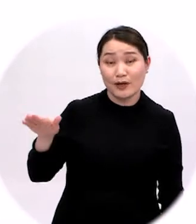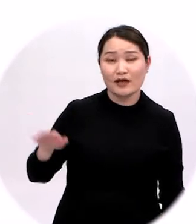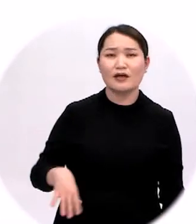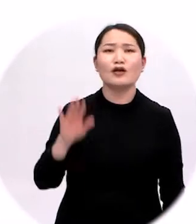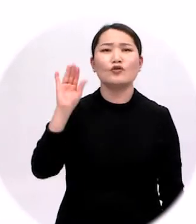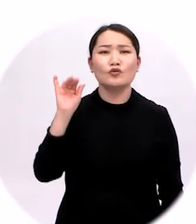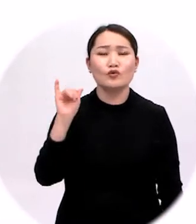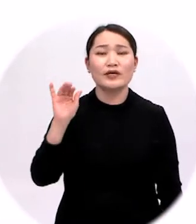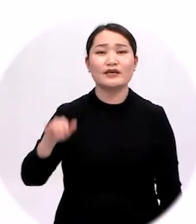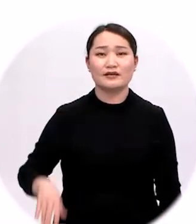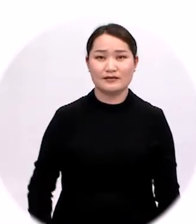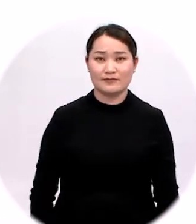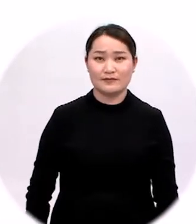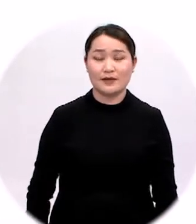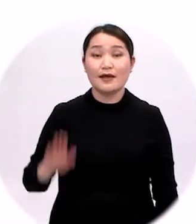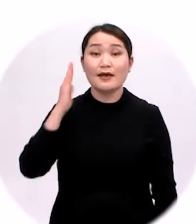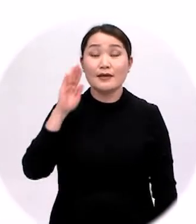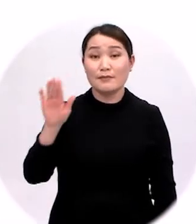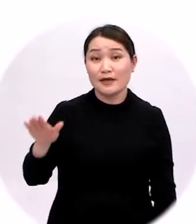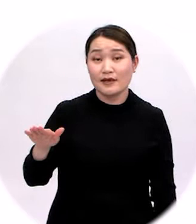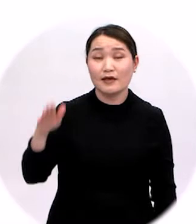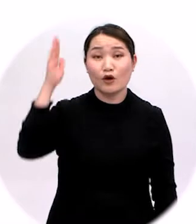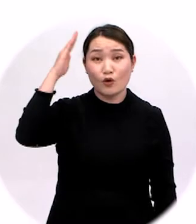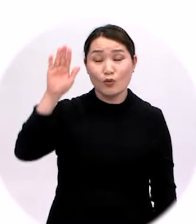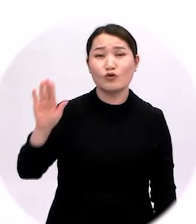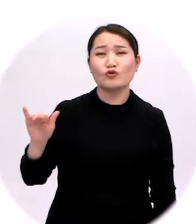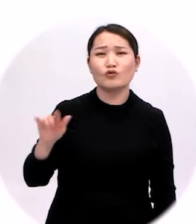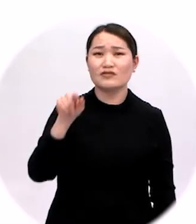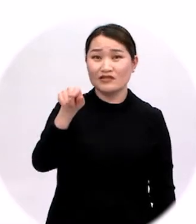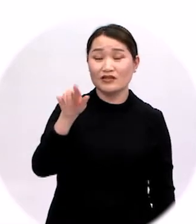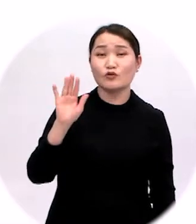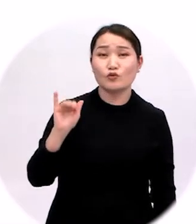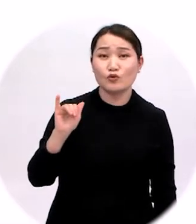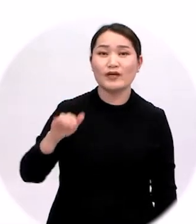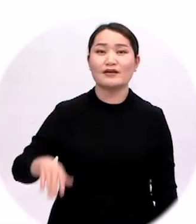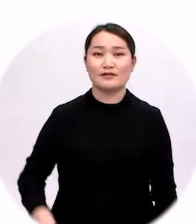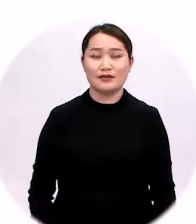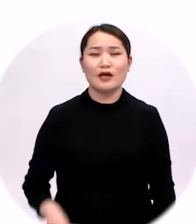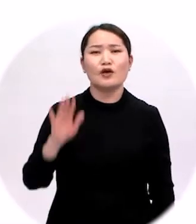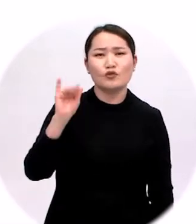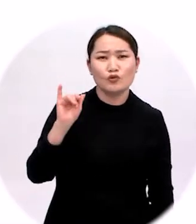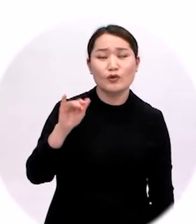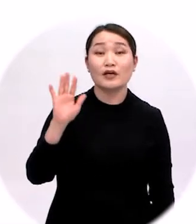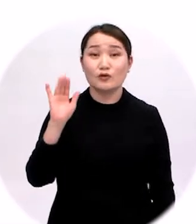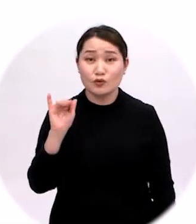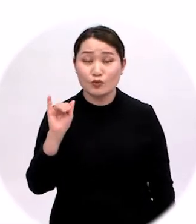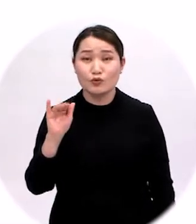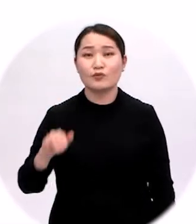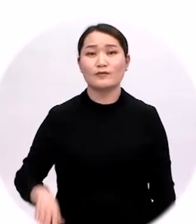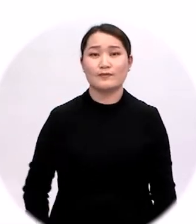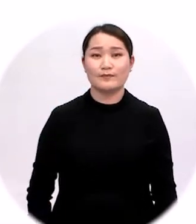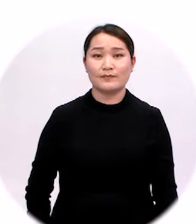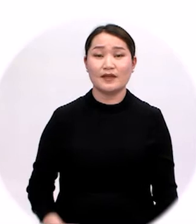вэ? Эмээ, өвөө, тэр юу вэ? Юу вэ? Юу вэ?